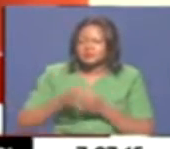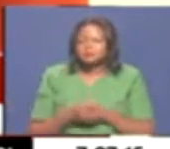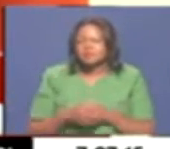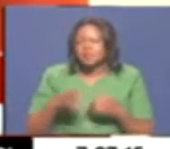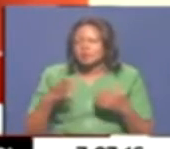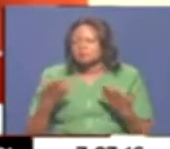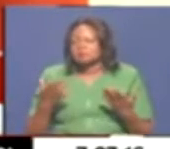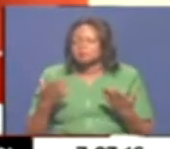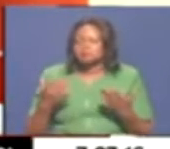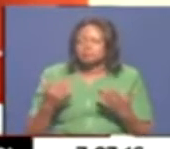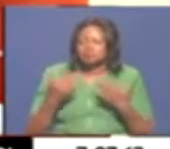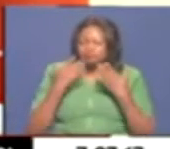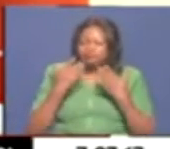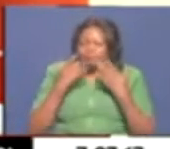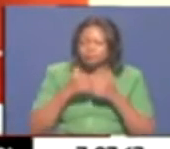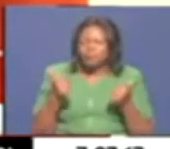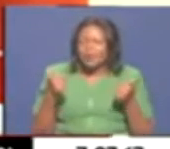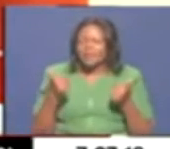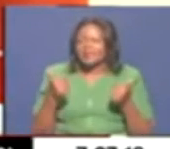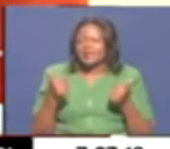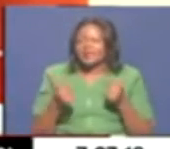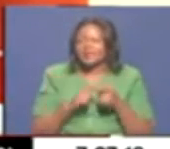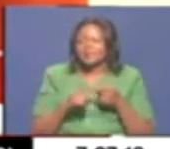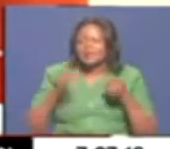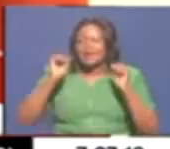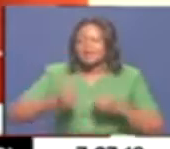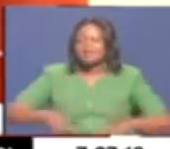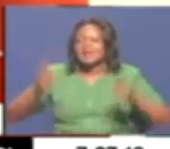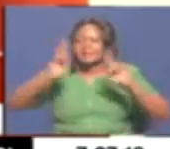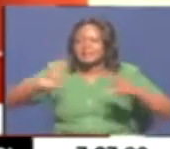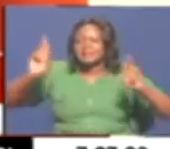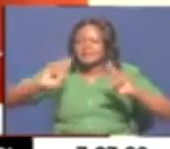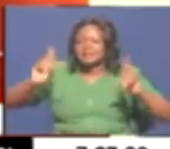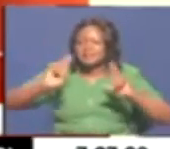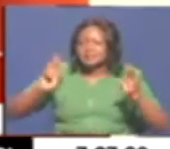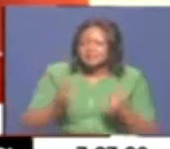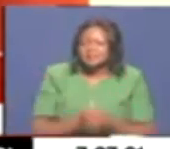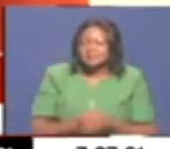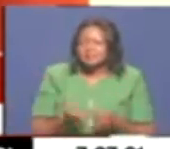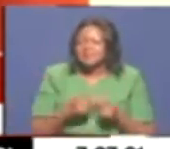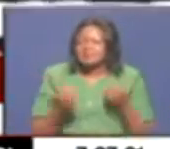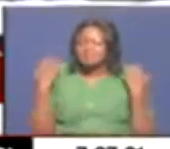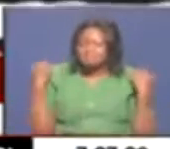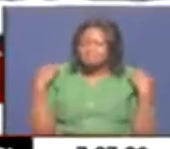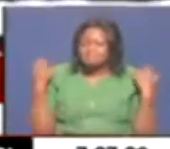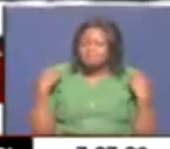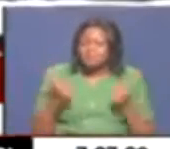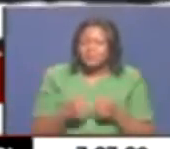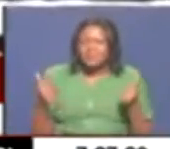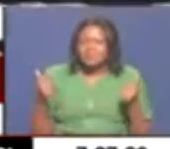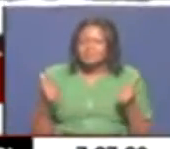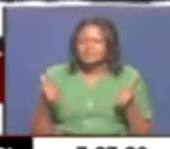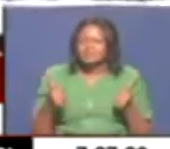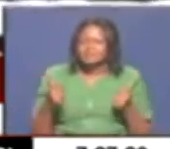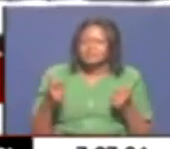oxygen, intake ya oxygen, ili tuweze kuwa tayari kabisa ki aerobic strength, anaerobic strength iwe sawa.